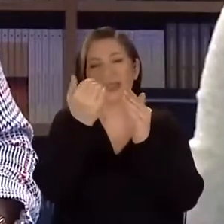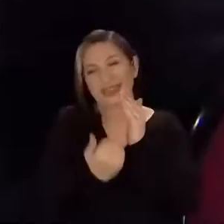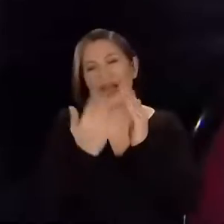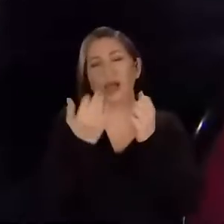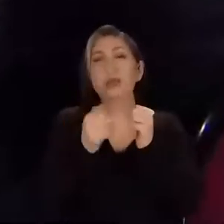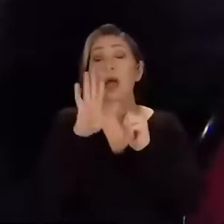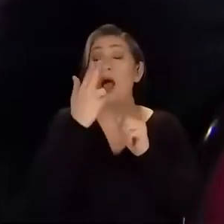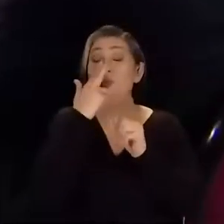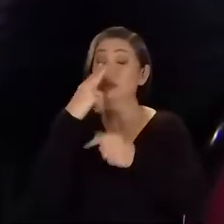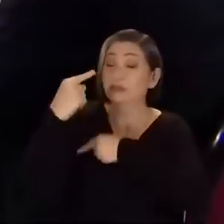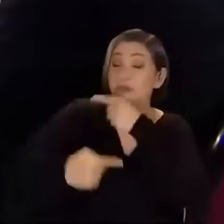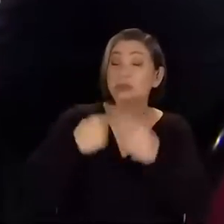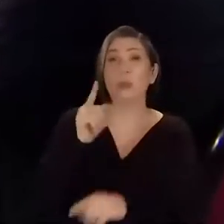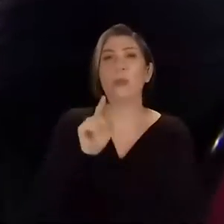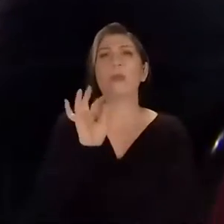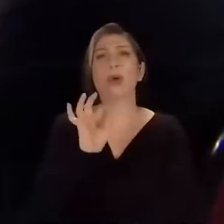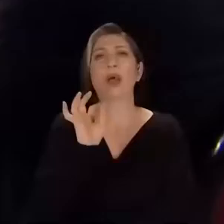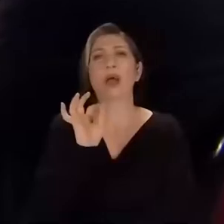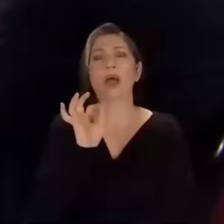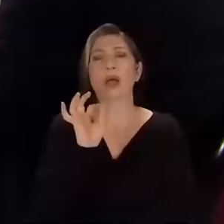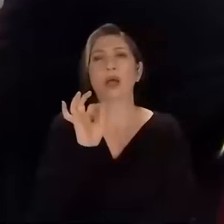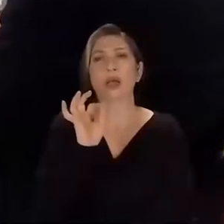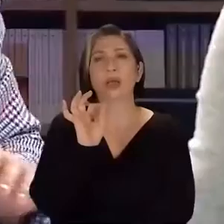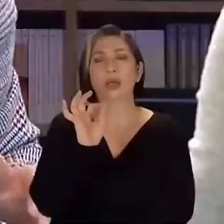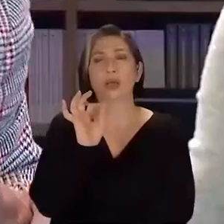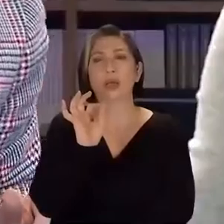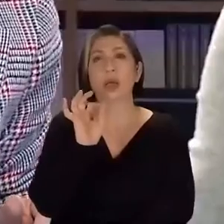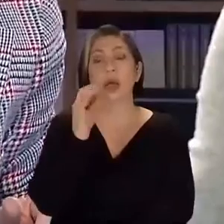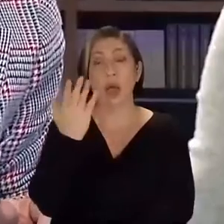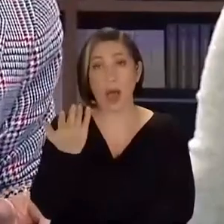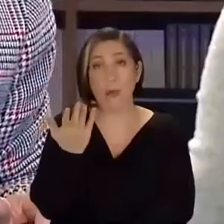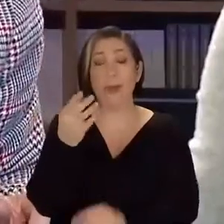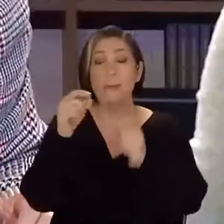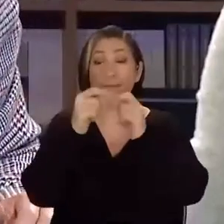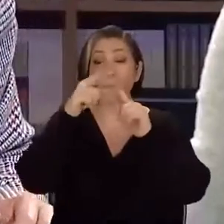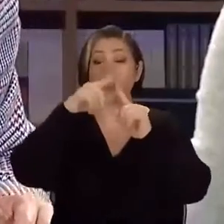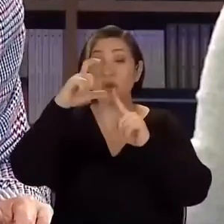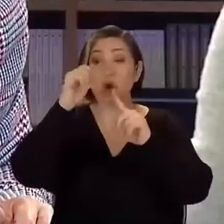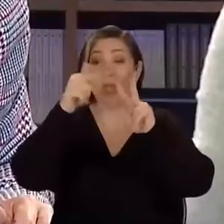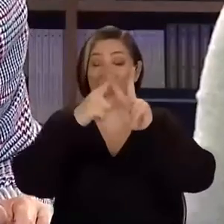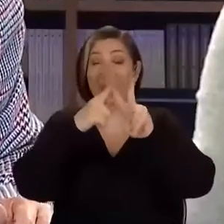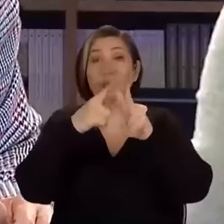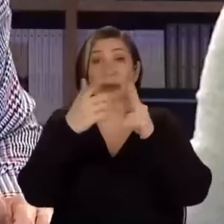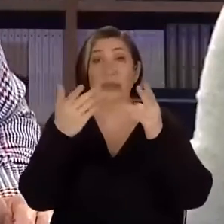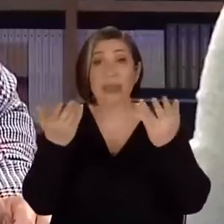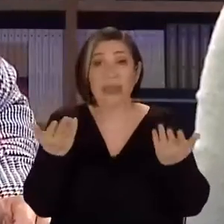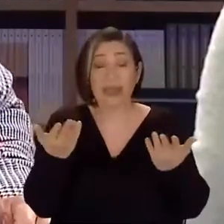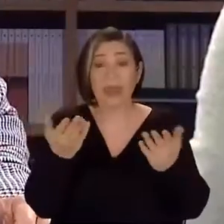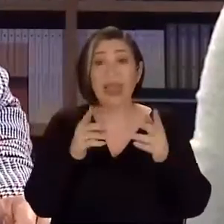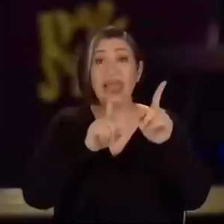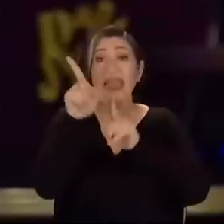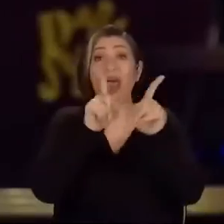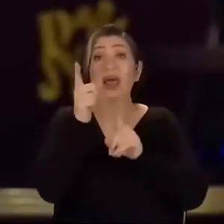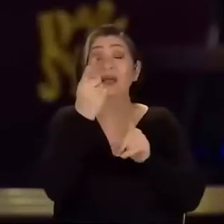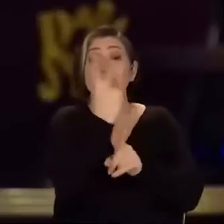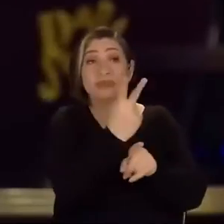ataerkil ilişki bu. Feodal ilişki bu. Fakat Bitcoin tabii ki bir kripto, sanal